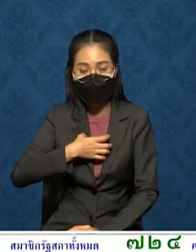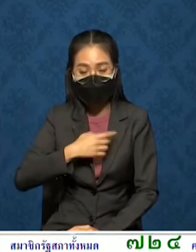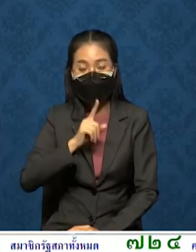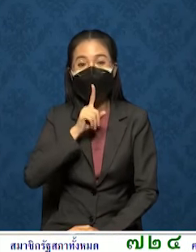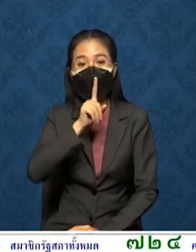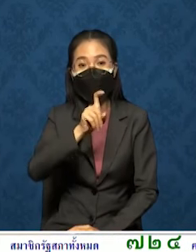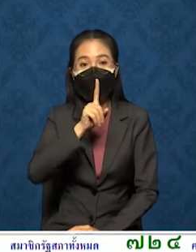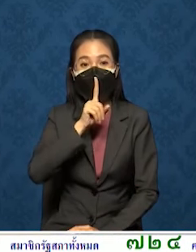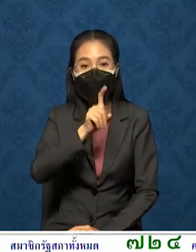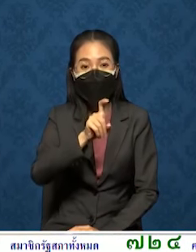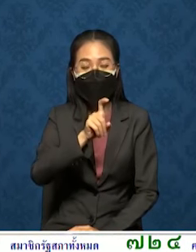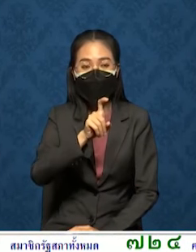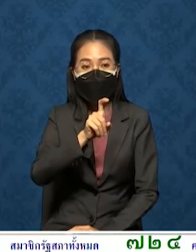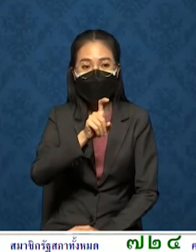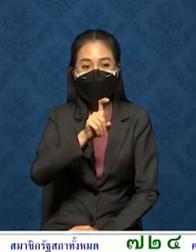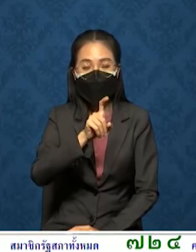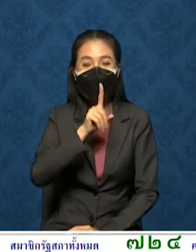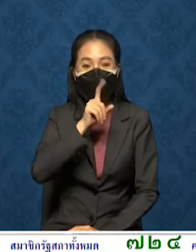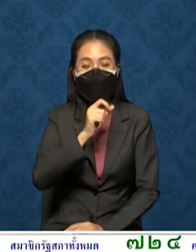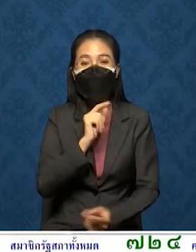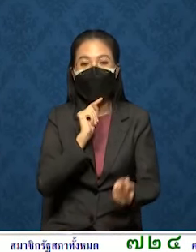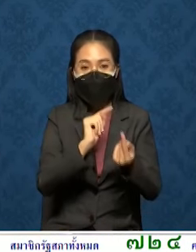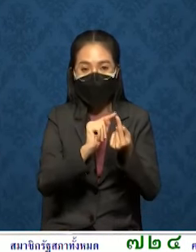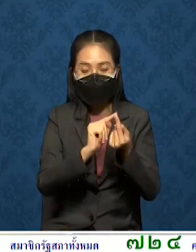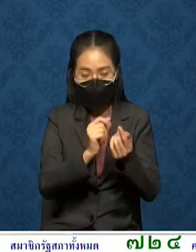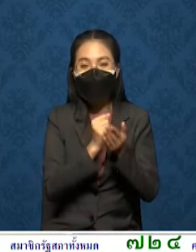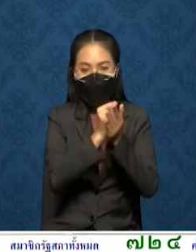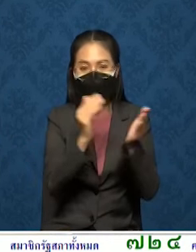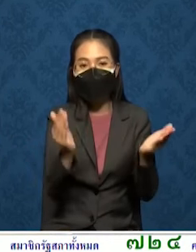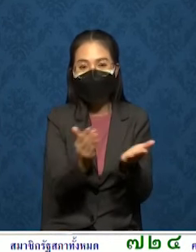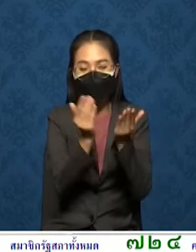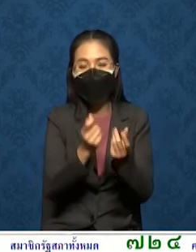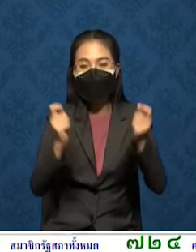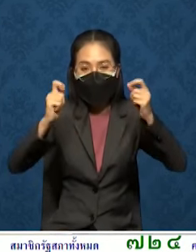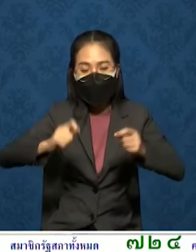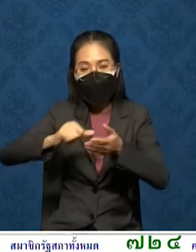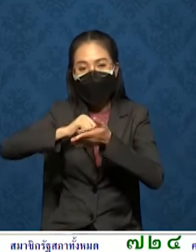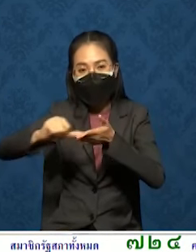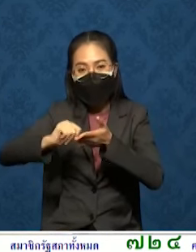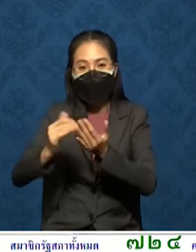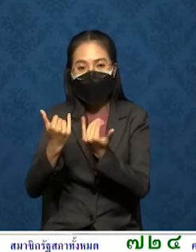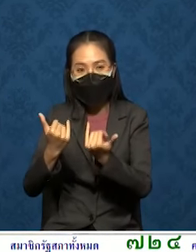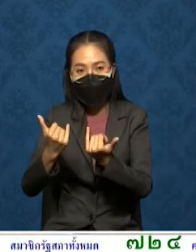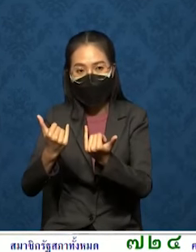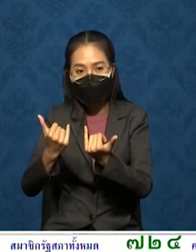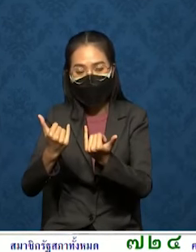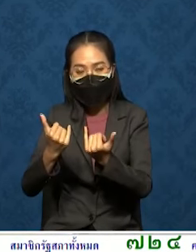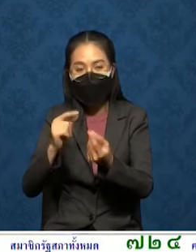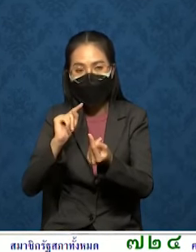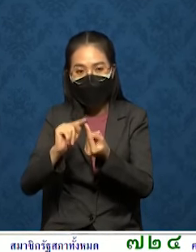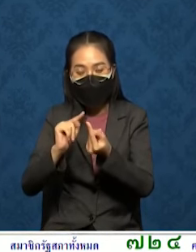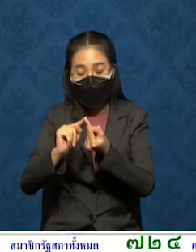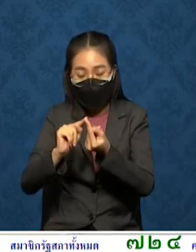ามแล้วก็ขอสนับสนุนพิธีสารแก้ไขบันทึกความเข้าใจระหว่างรัฐบ